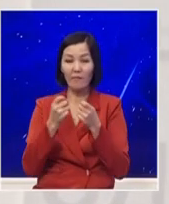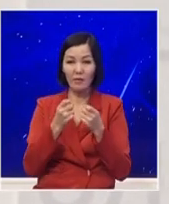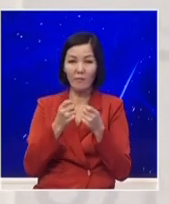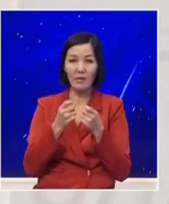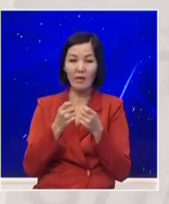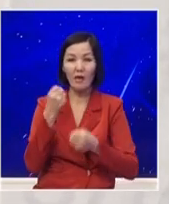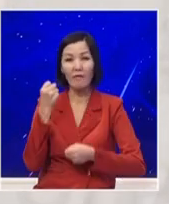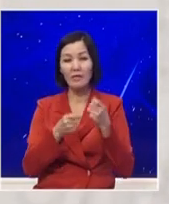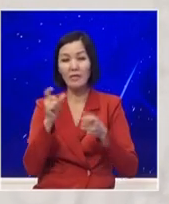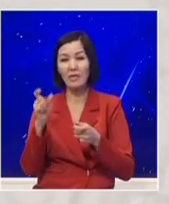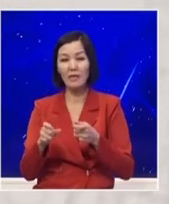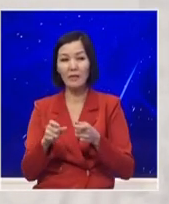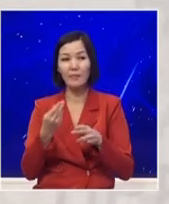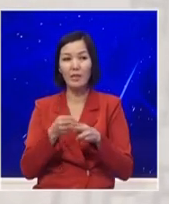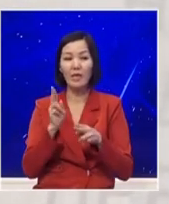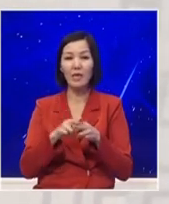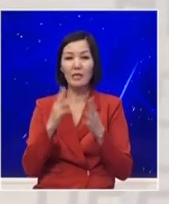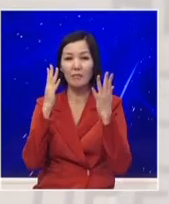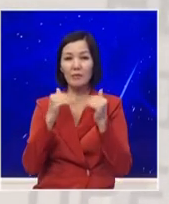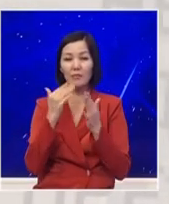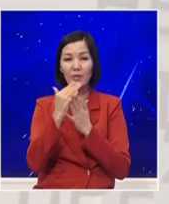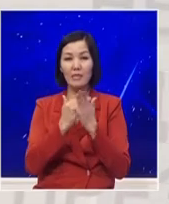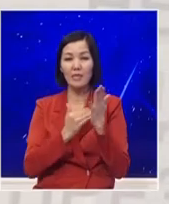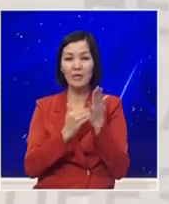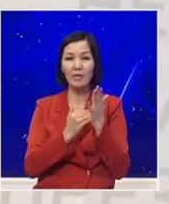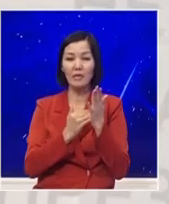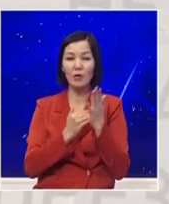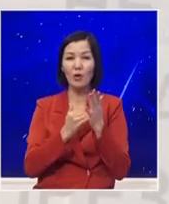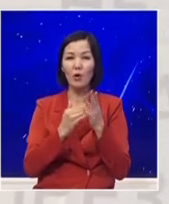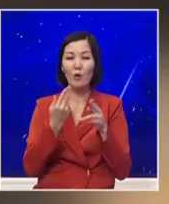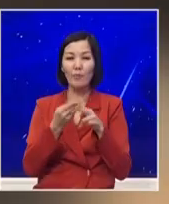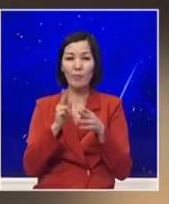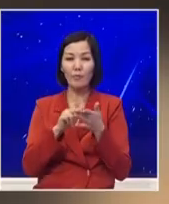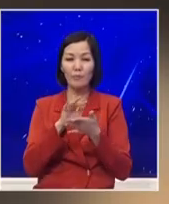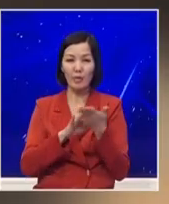и водителей авто. И этим список ее нестандартных публикаций не ограничивается.